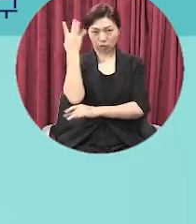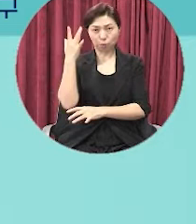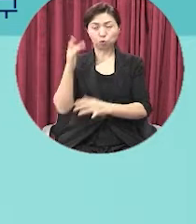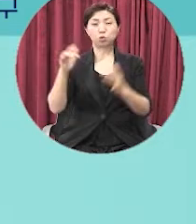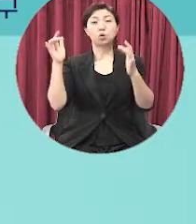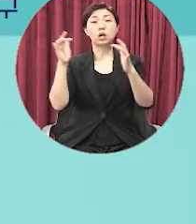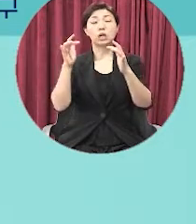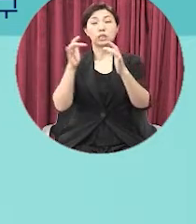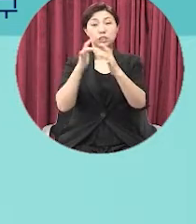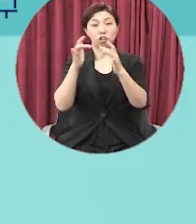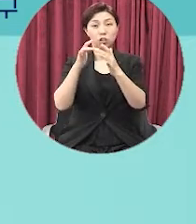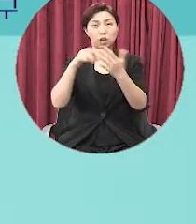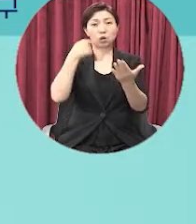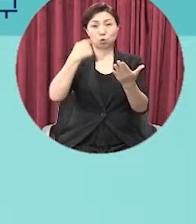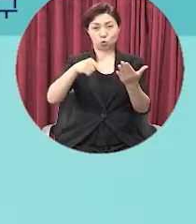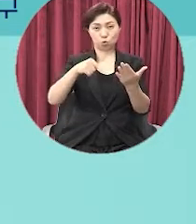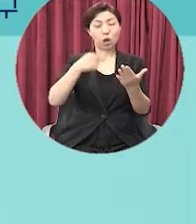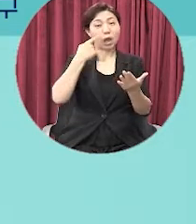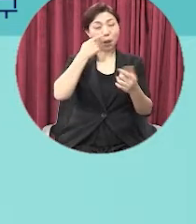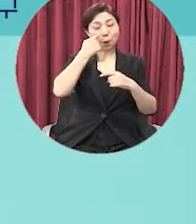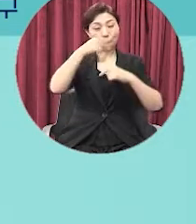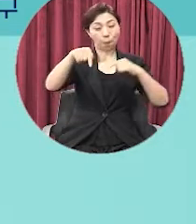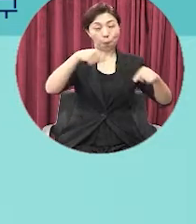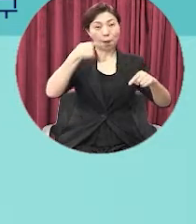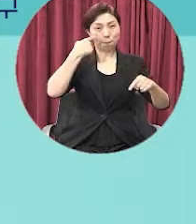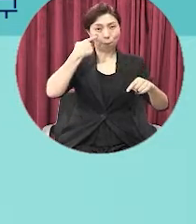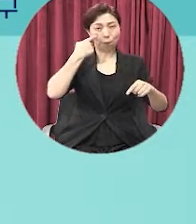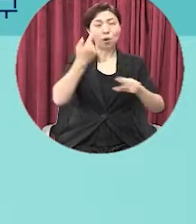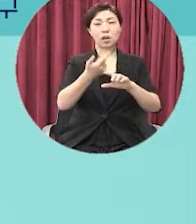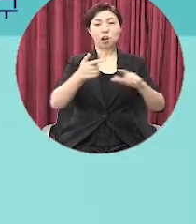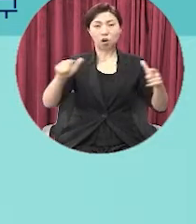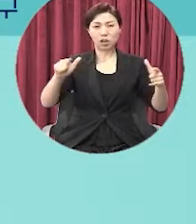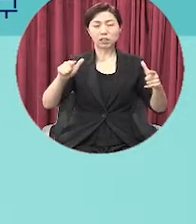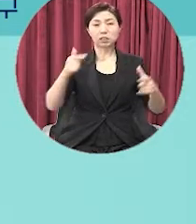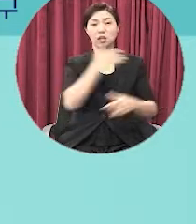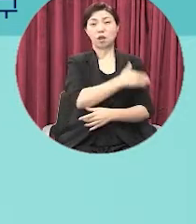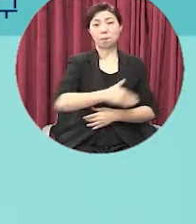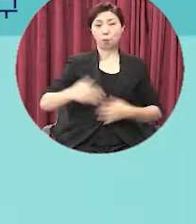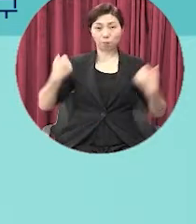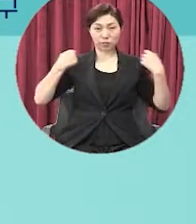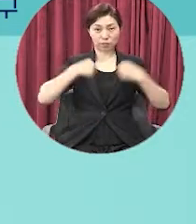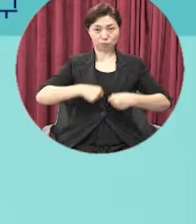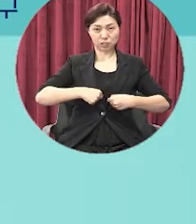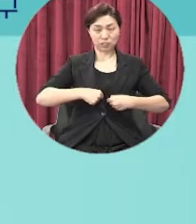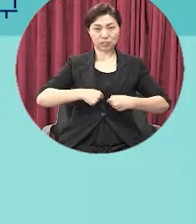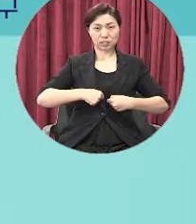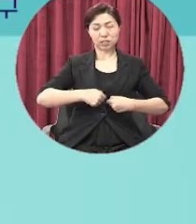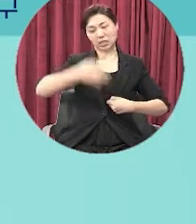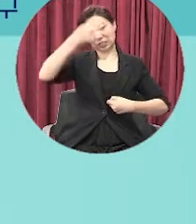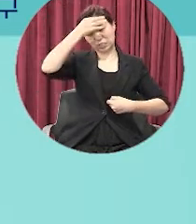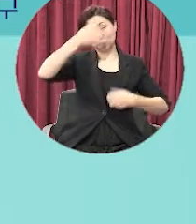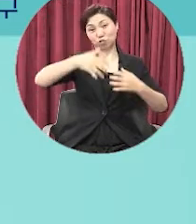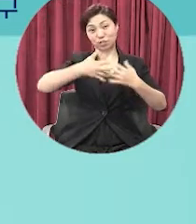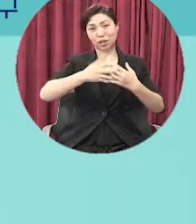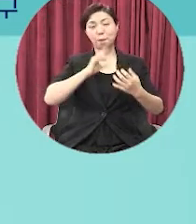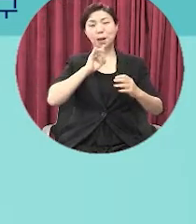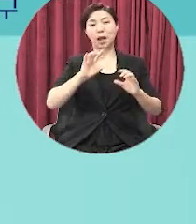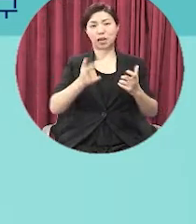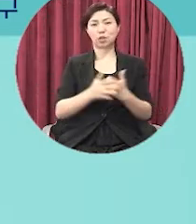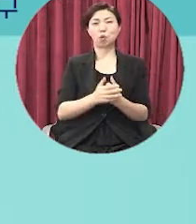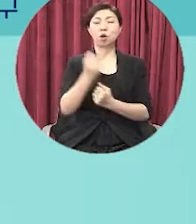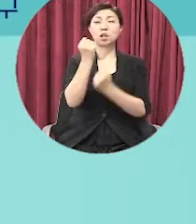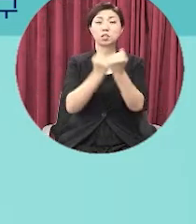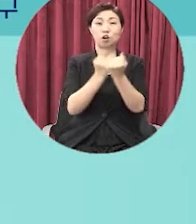또 더 나아가서 이런 여러분을 될 뿐만이 아니라 한자로 환자에게 직접 저희가 사람인 처방이 라는 표현을 쓰는데